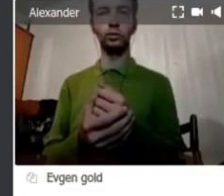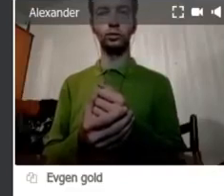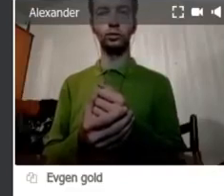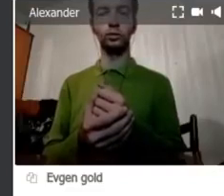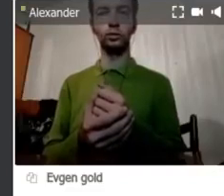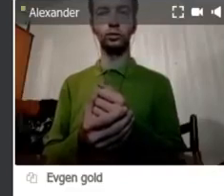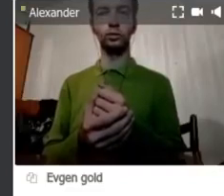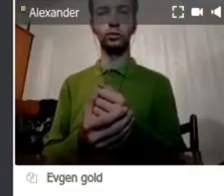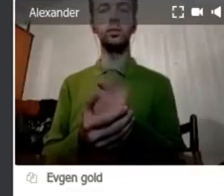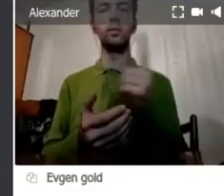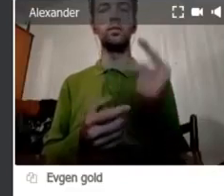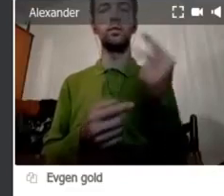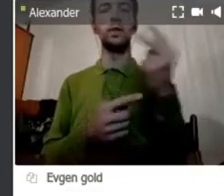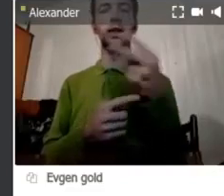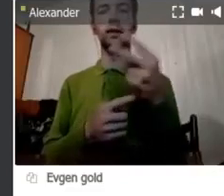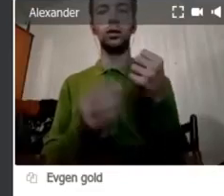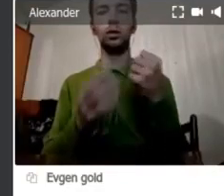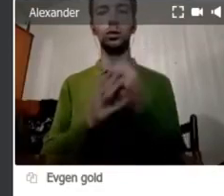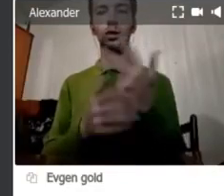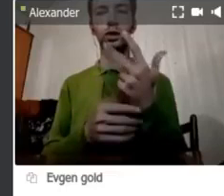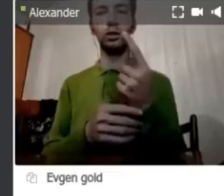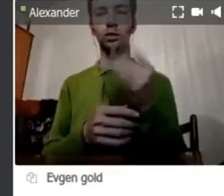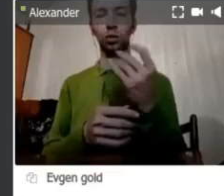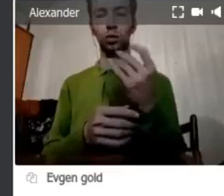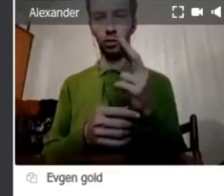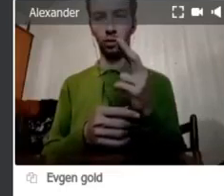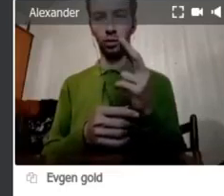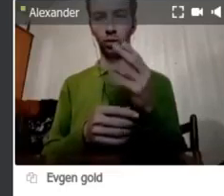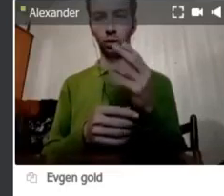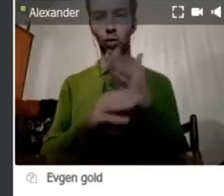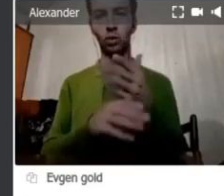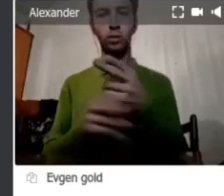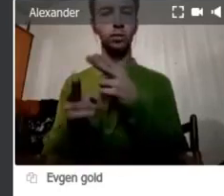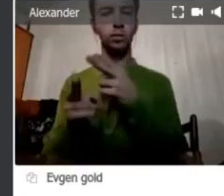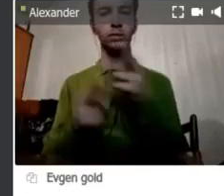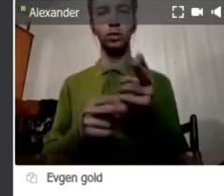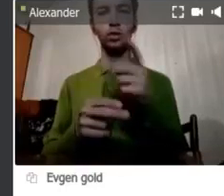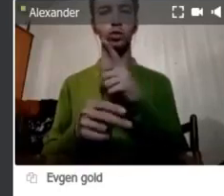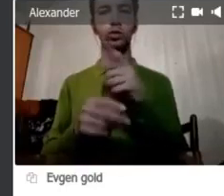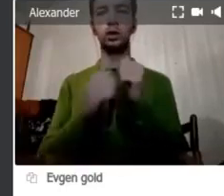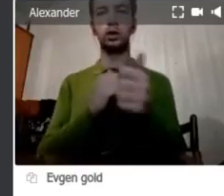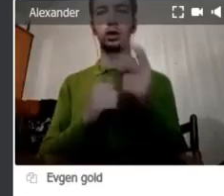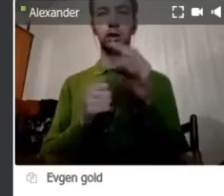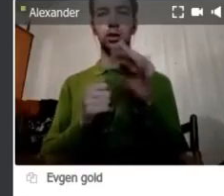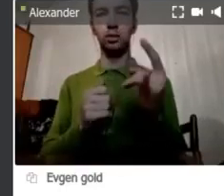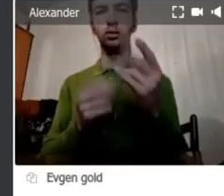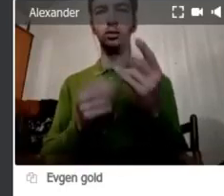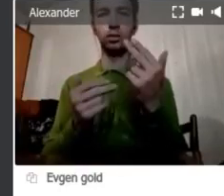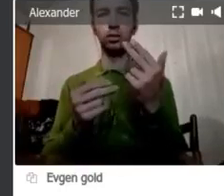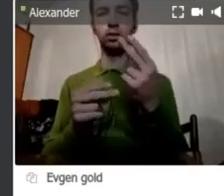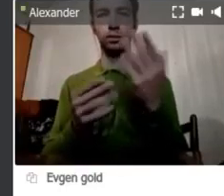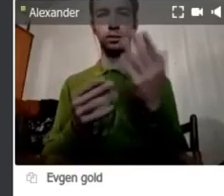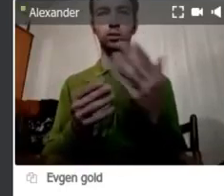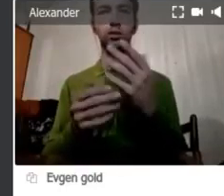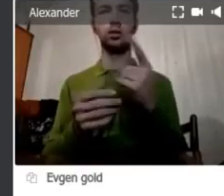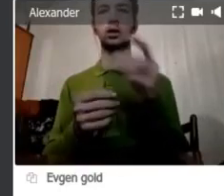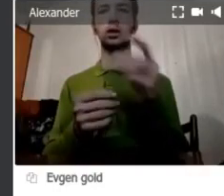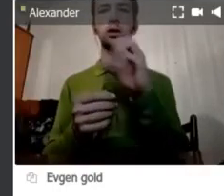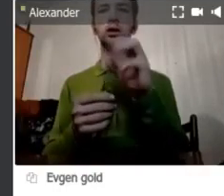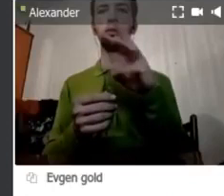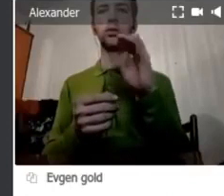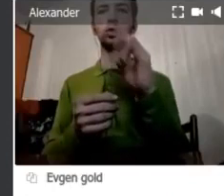Самсон. Очень хороший человек, к слову, вот как я говорил, разные у нас социальные группы, разные люди.